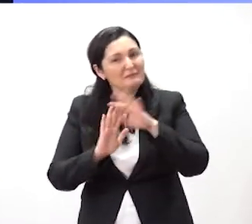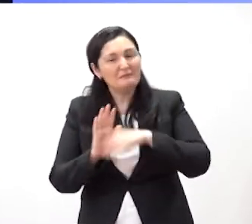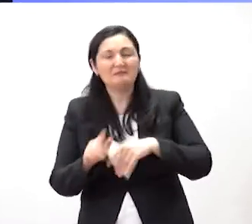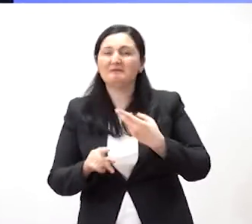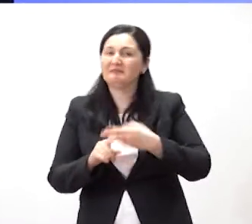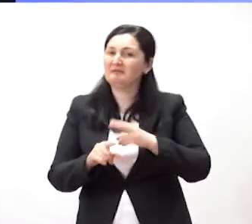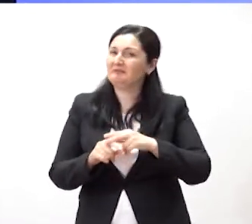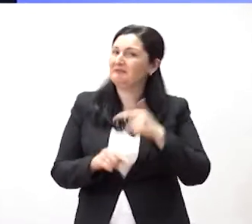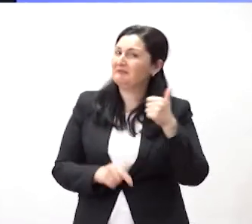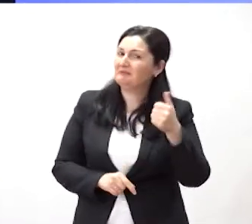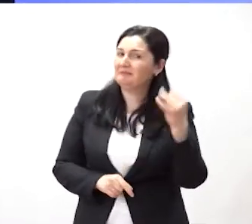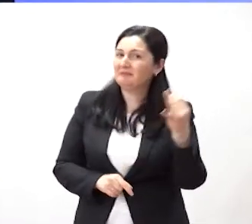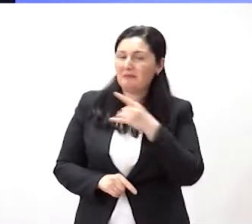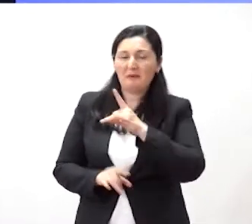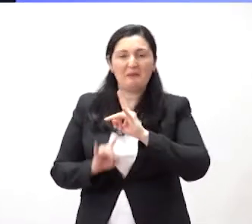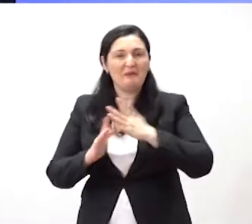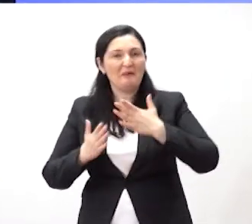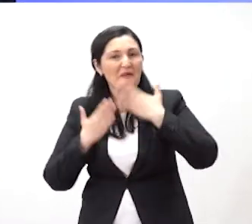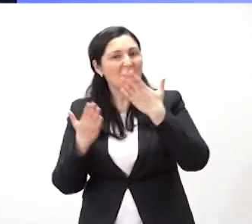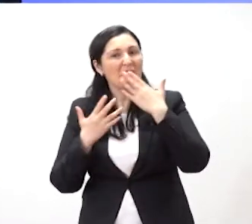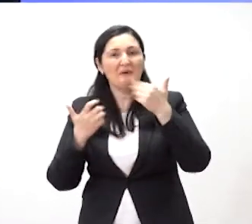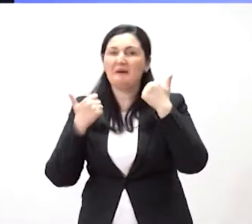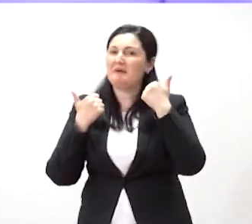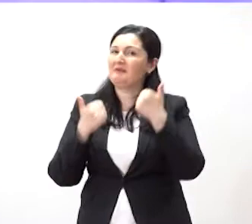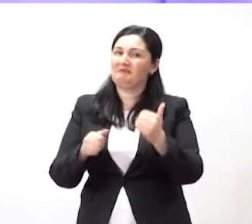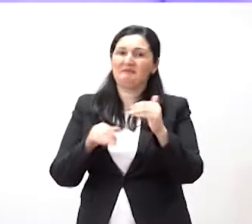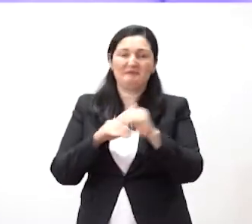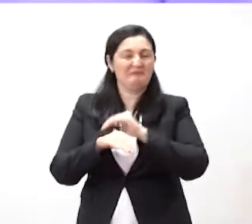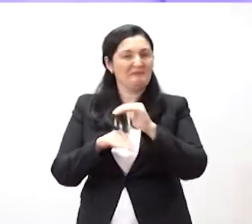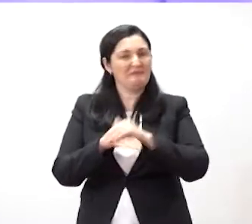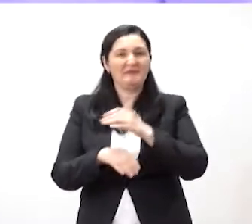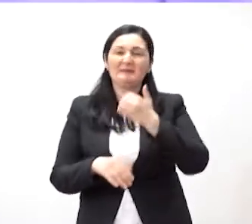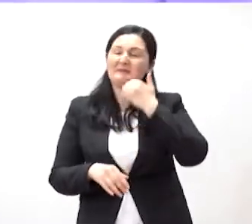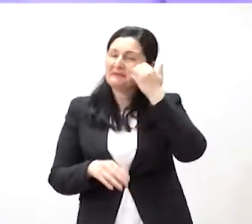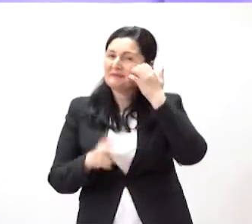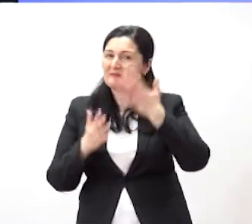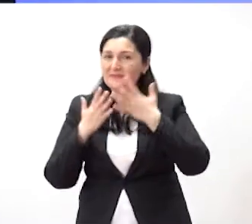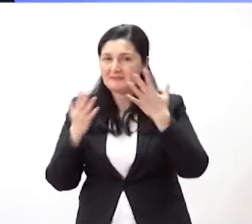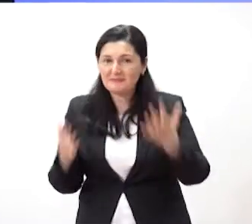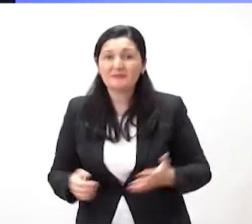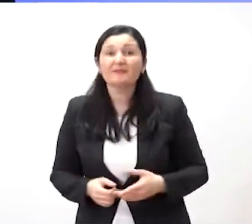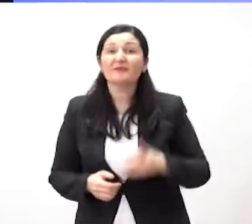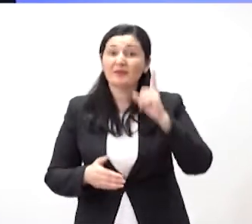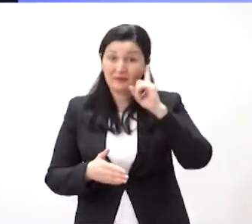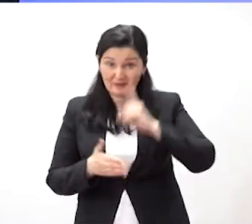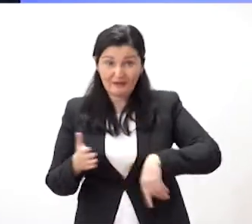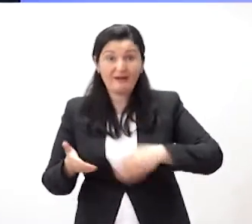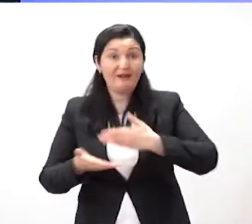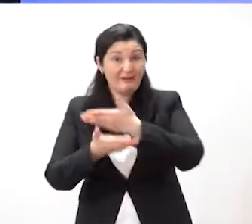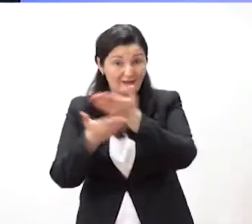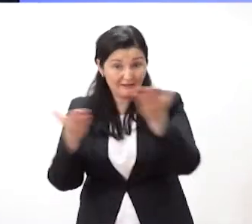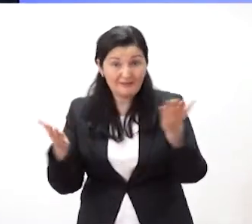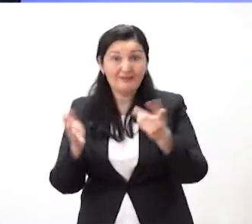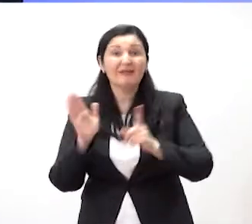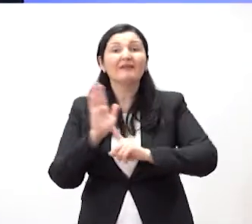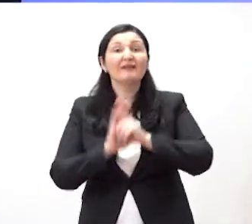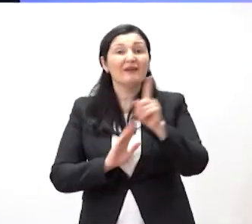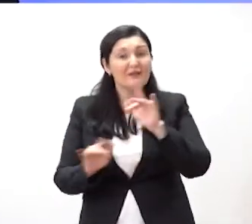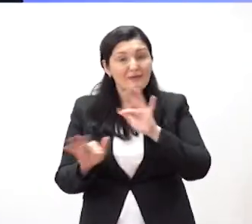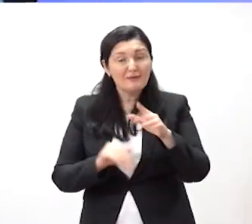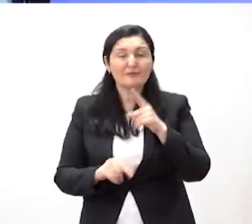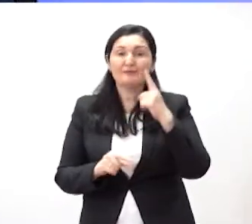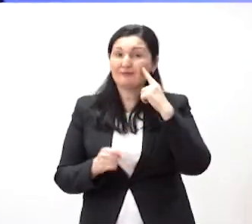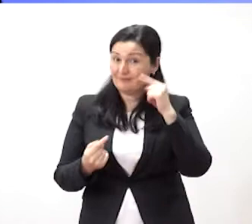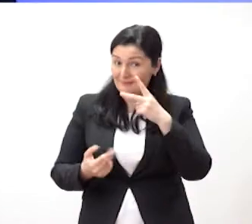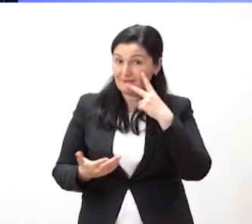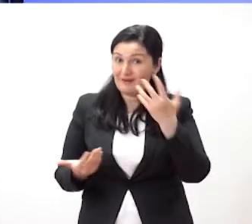که خیلی خواننده خوب هستی. تشکر. شدیم که باز یک اثری نو